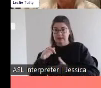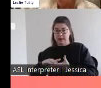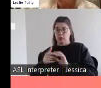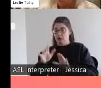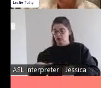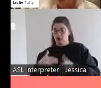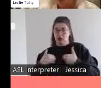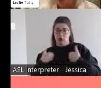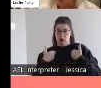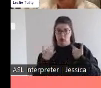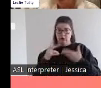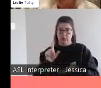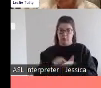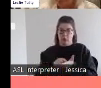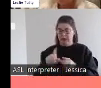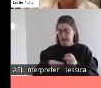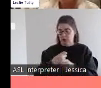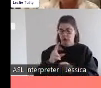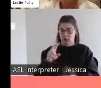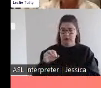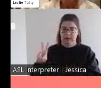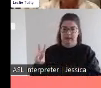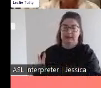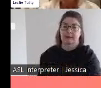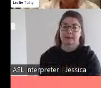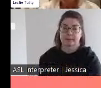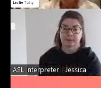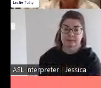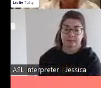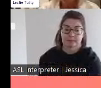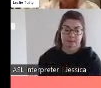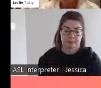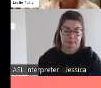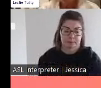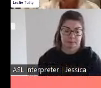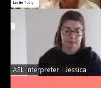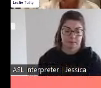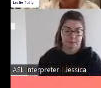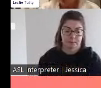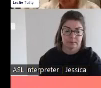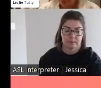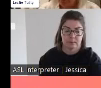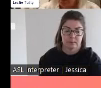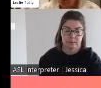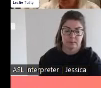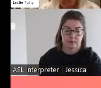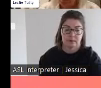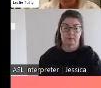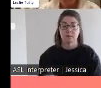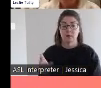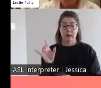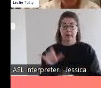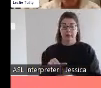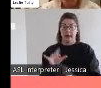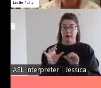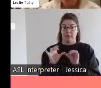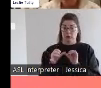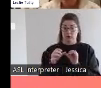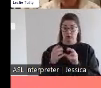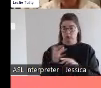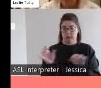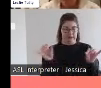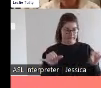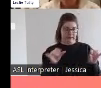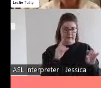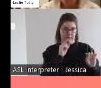dans l'étude longitudinale nationale canadienne sur les enfants et les jeunes de 2006. On a utilisé les mêmes mesures qu'on avait